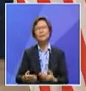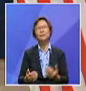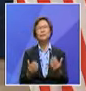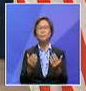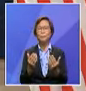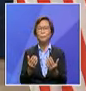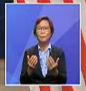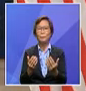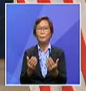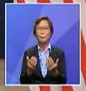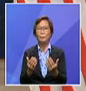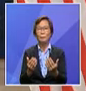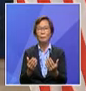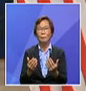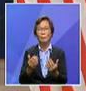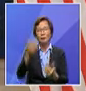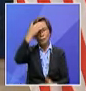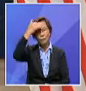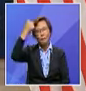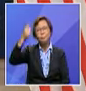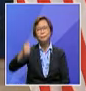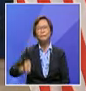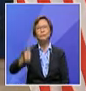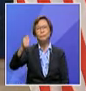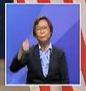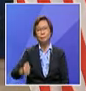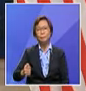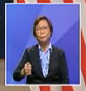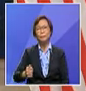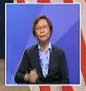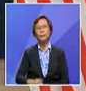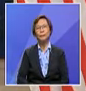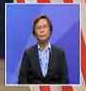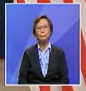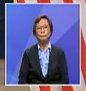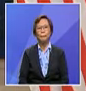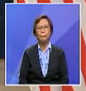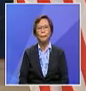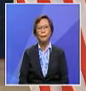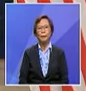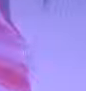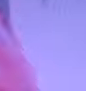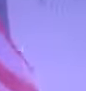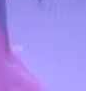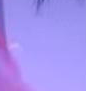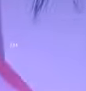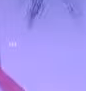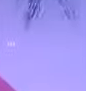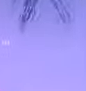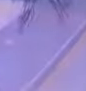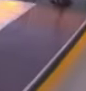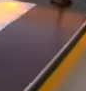wabillahi taufiq wal hidayah. Assalamualaikum warahmatullahi wabarakatuh.